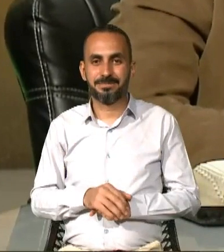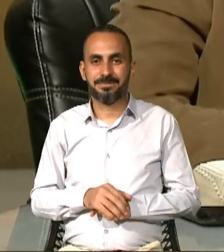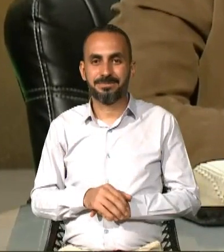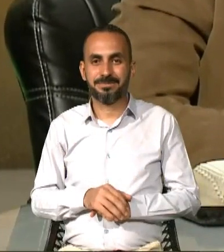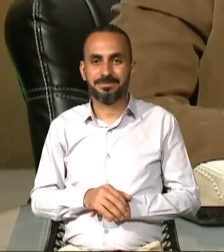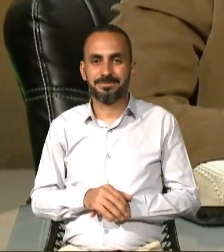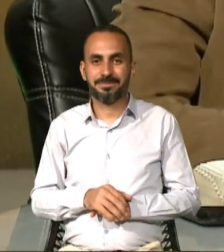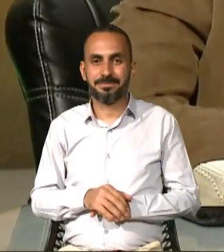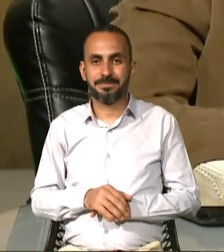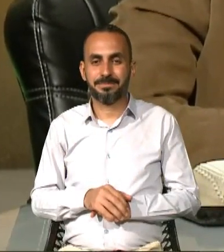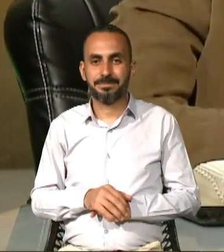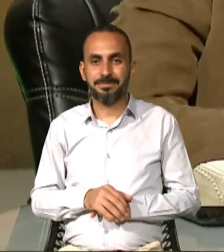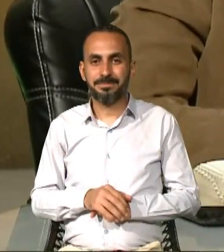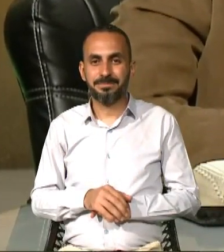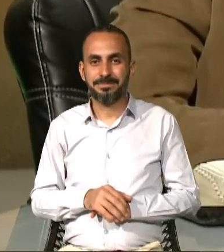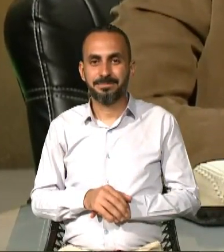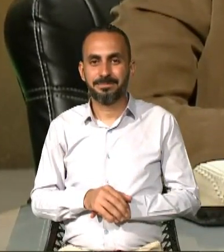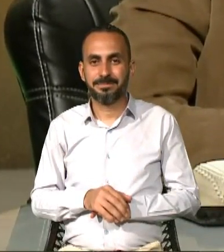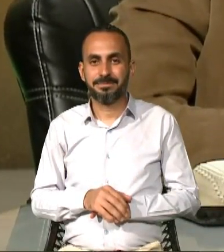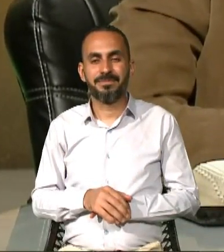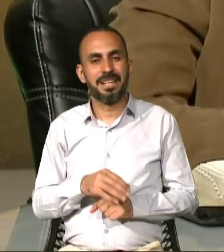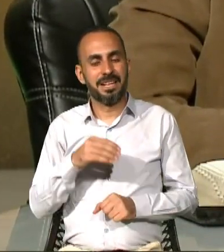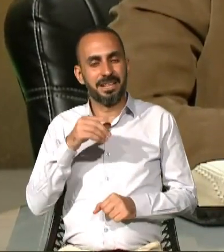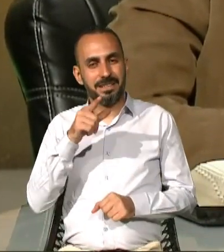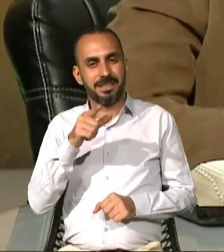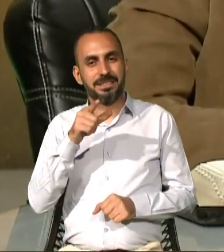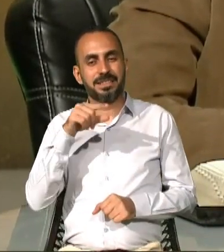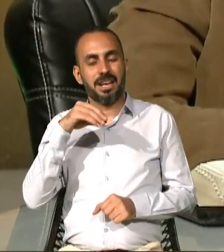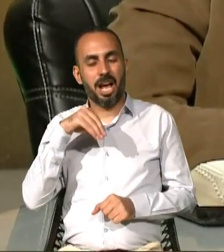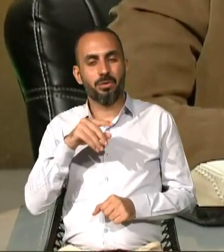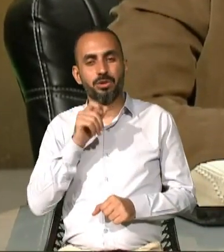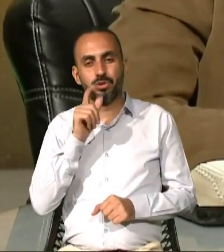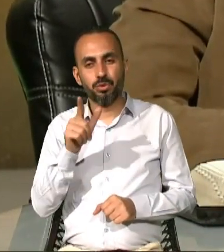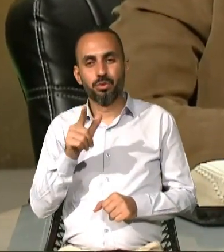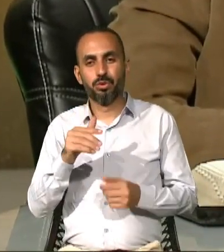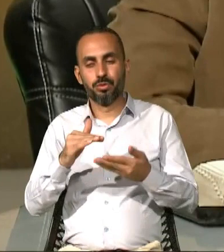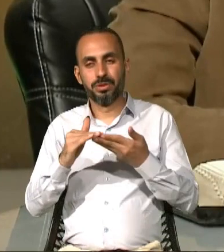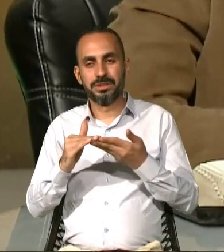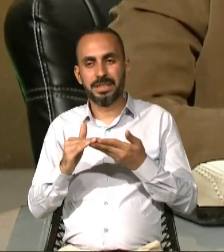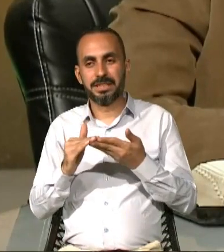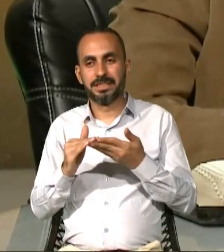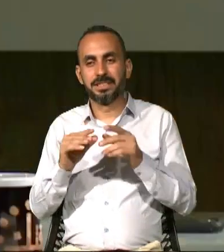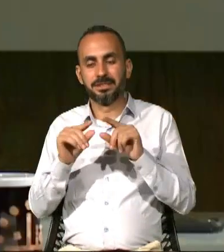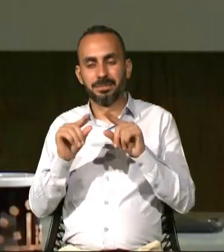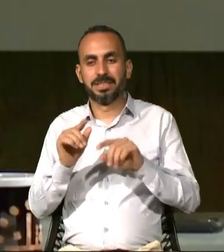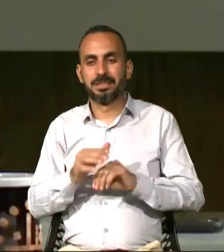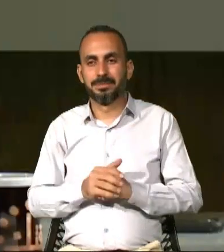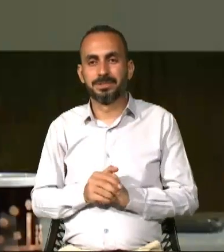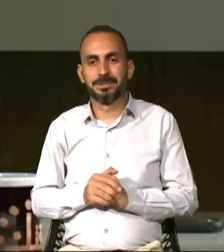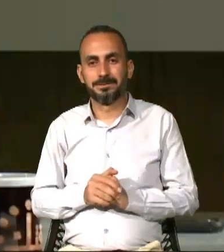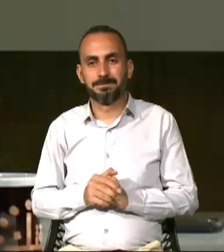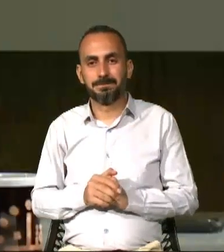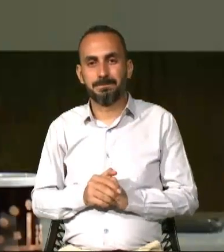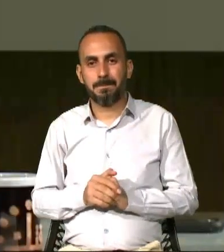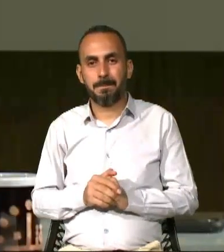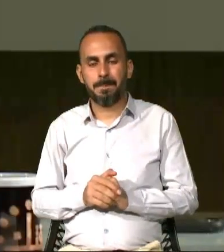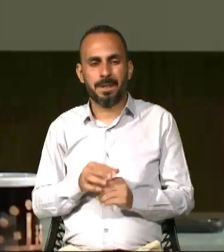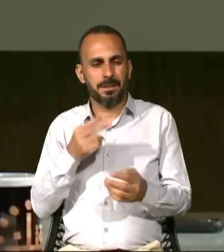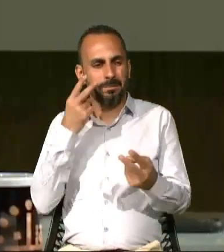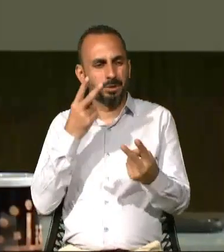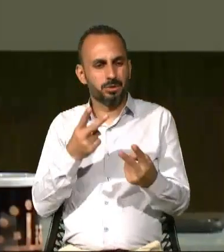المشكلة. لكن يعني اذا حبيت تعلق في النص بيها يعني ده يكون اوكي. ما شايفها